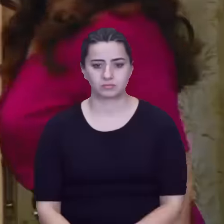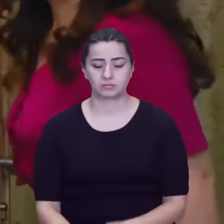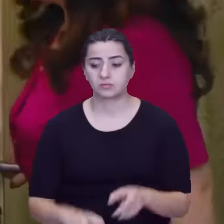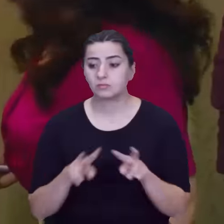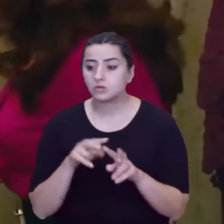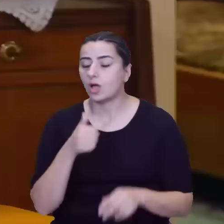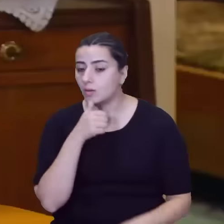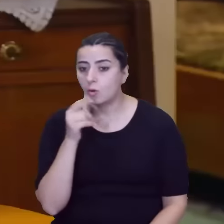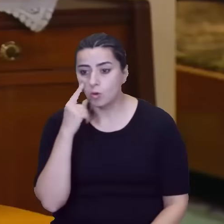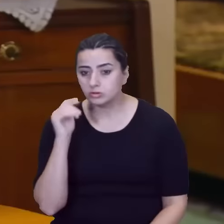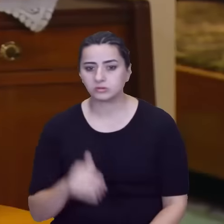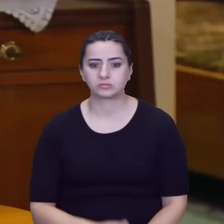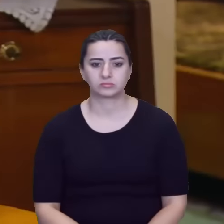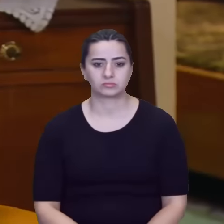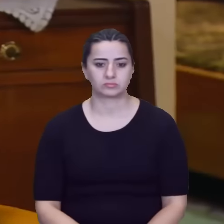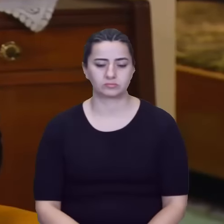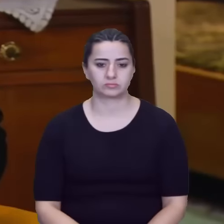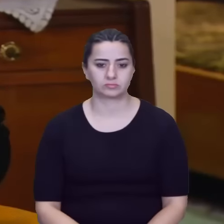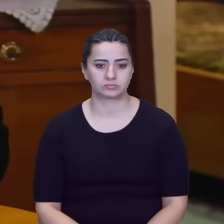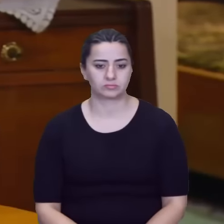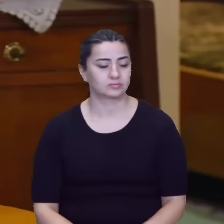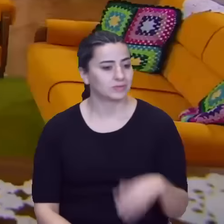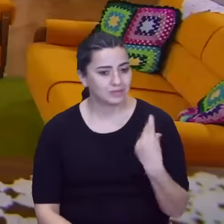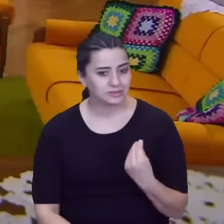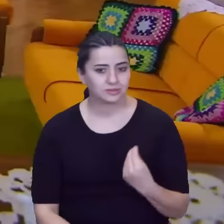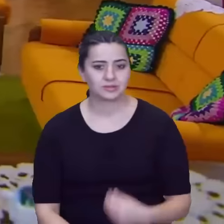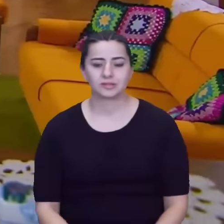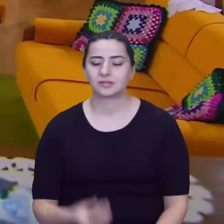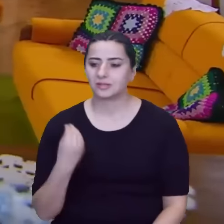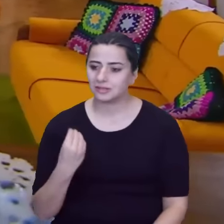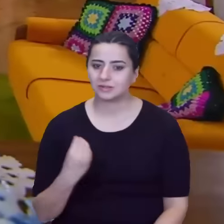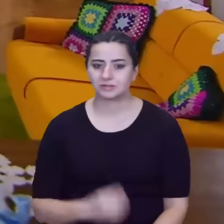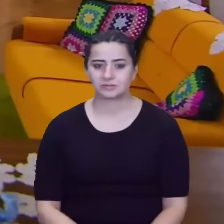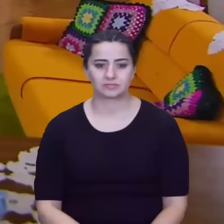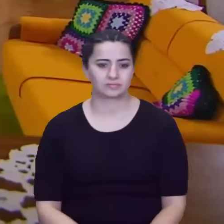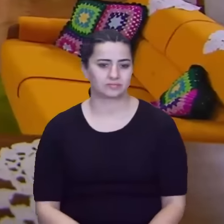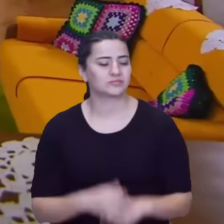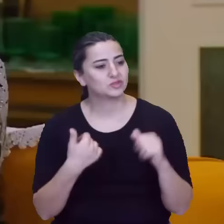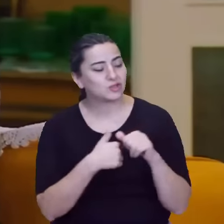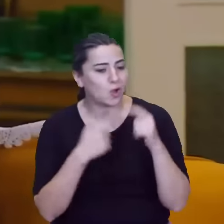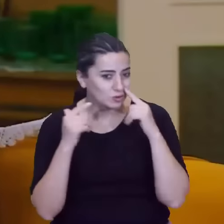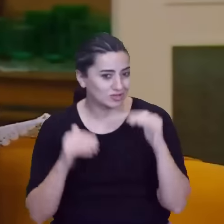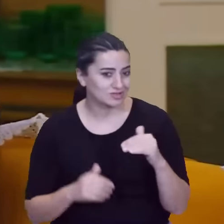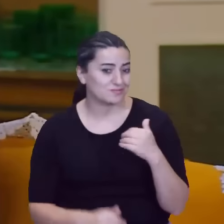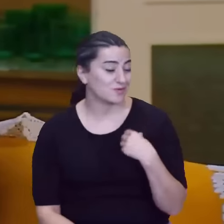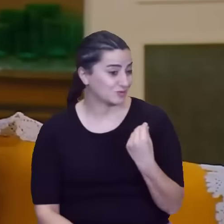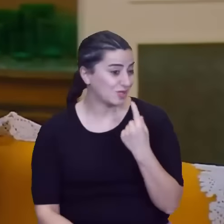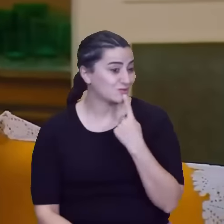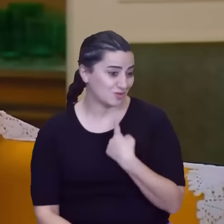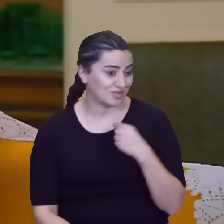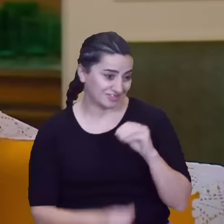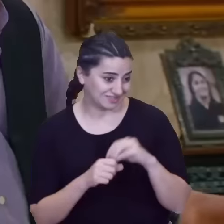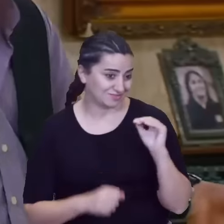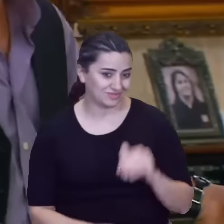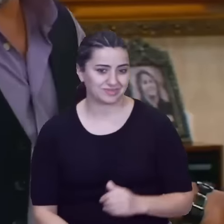Mesut abi, hoş geldin. Merhaba Nazlıcığım, nasılsın? İyi. Ay kocacığım, hoş geldin. Yoksa bana iltifat etmeye